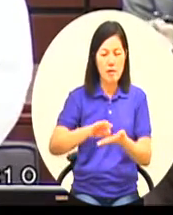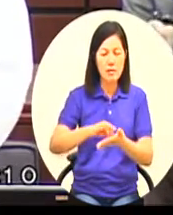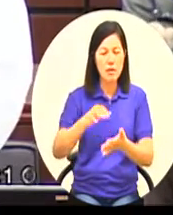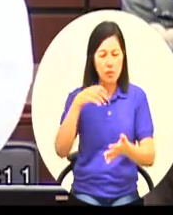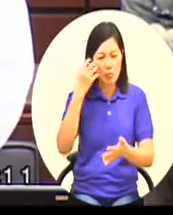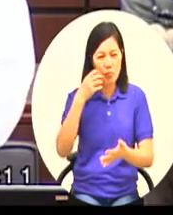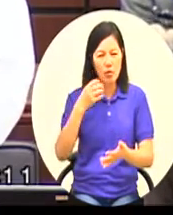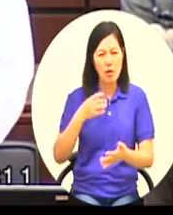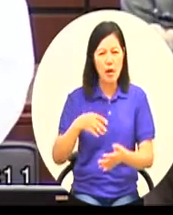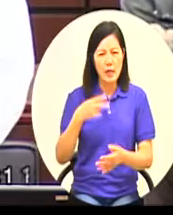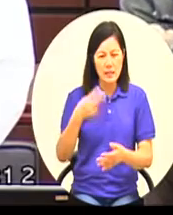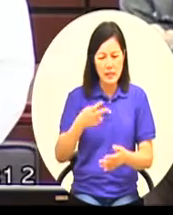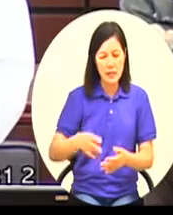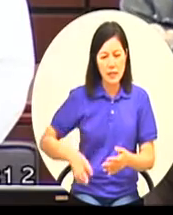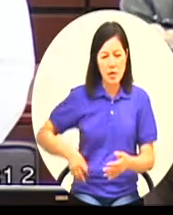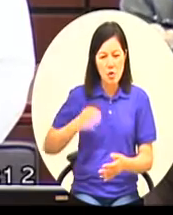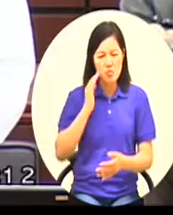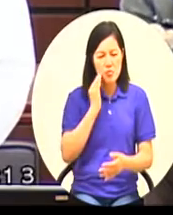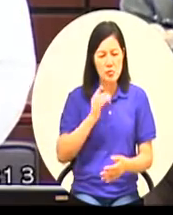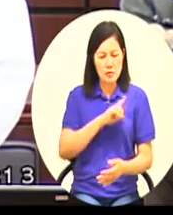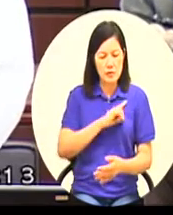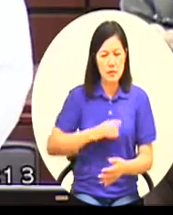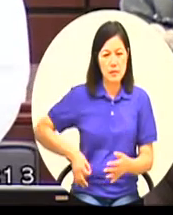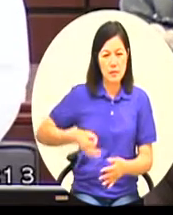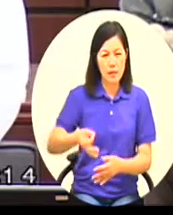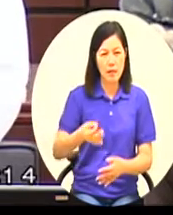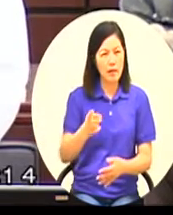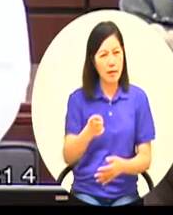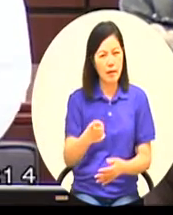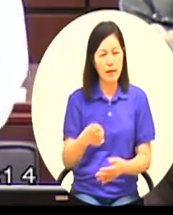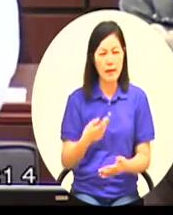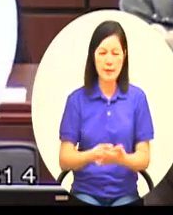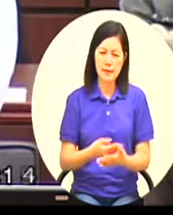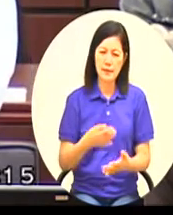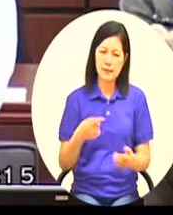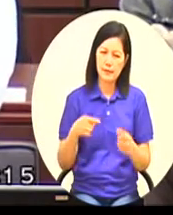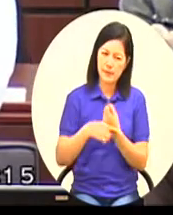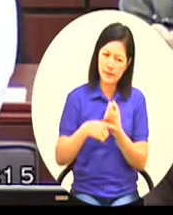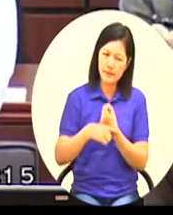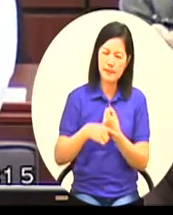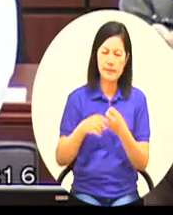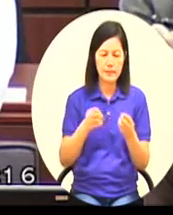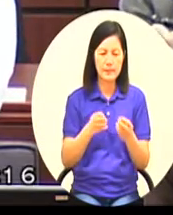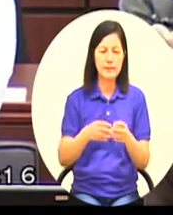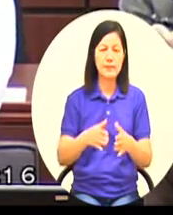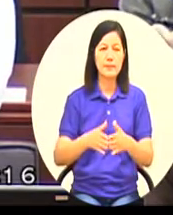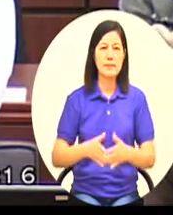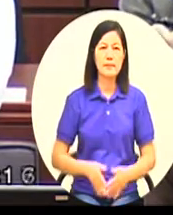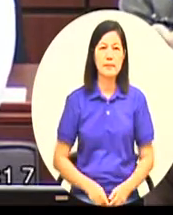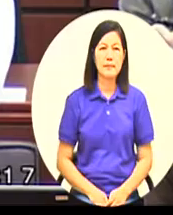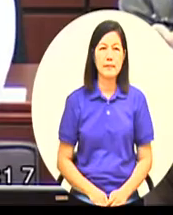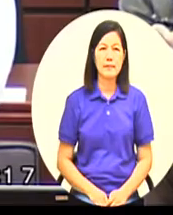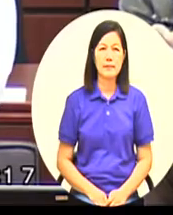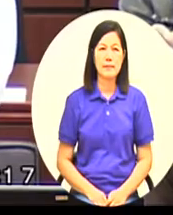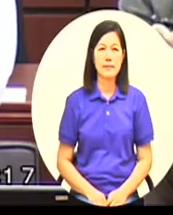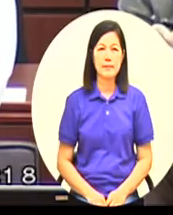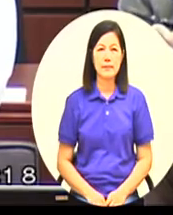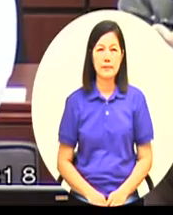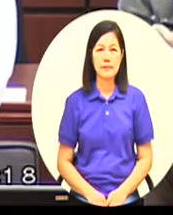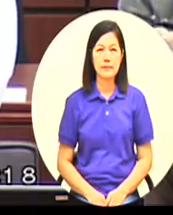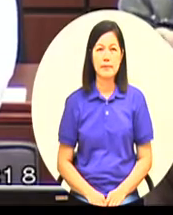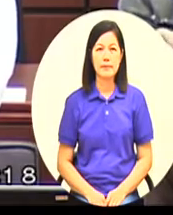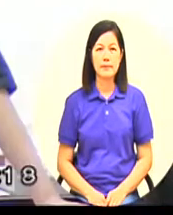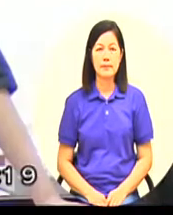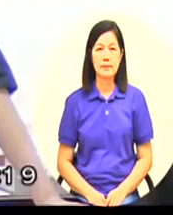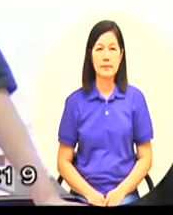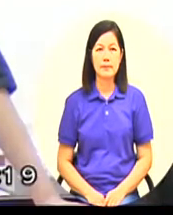以不去的话，这个是一个我觉得有很多需要商代的地方。 好，我们回来这个医生